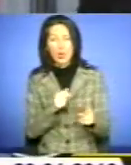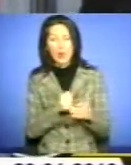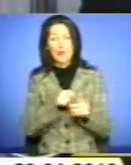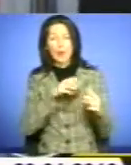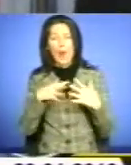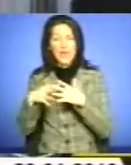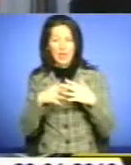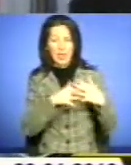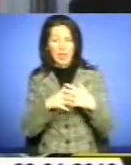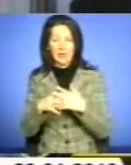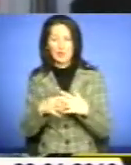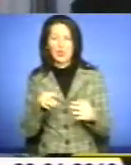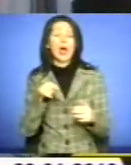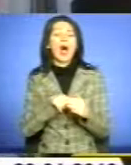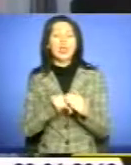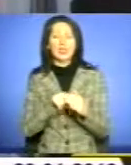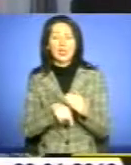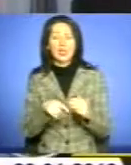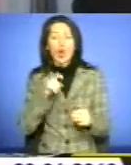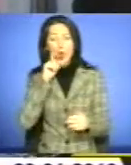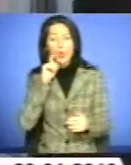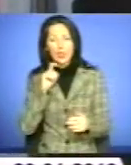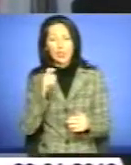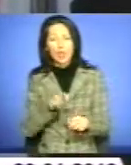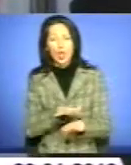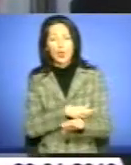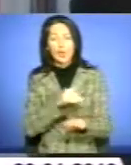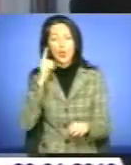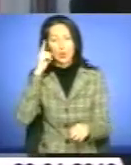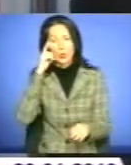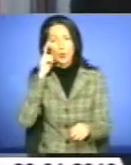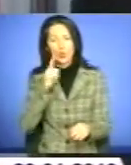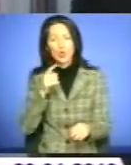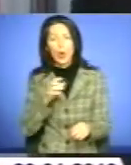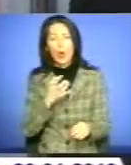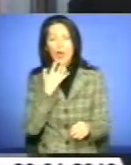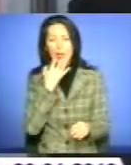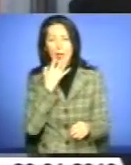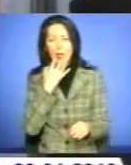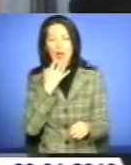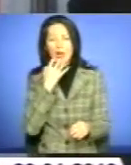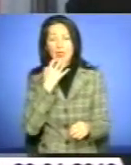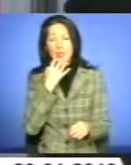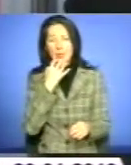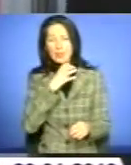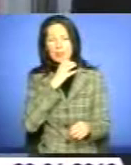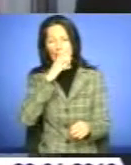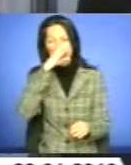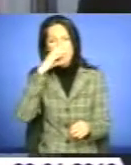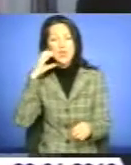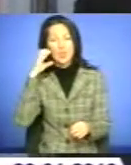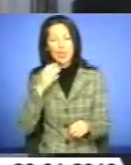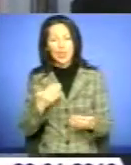певне середовище всередині України довший час думало, що на півночі живе братній народ, який не